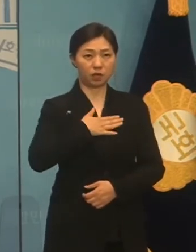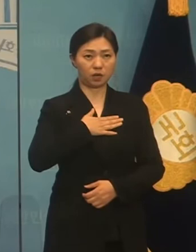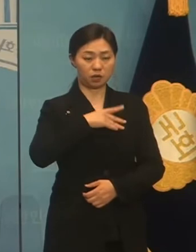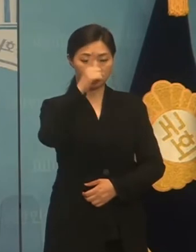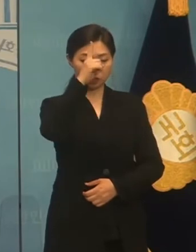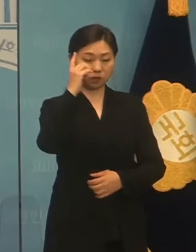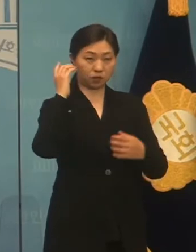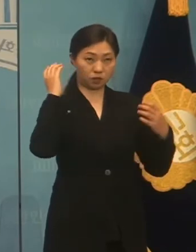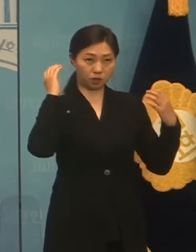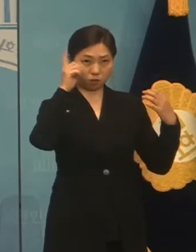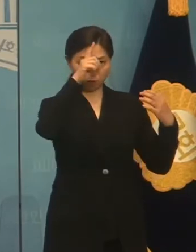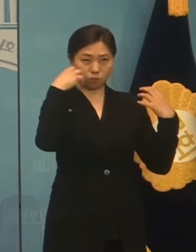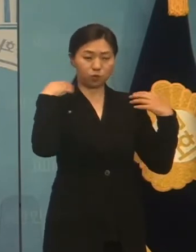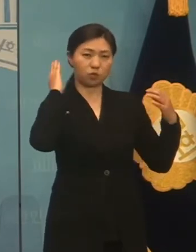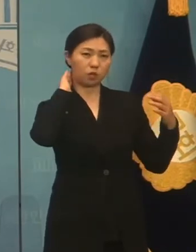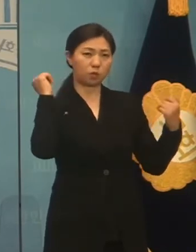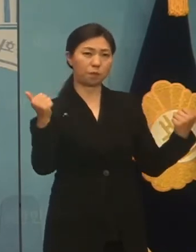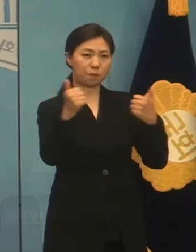존경하는 국민 여러분,